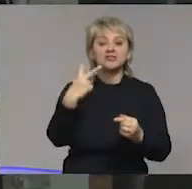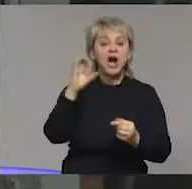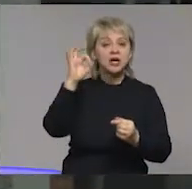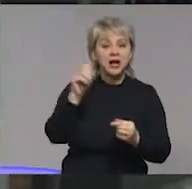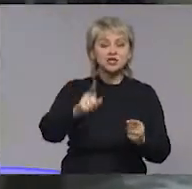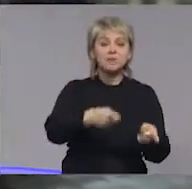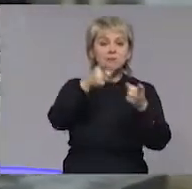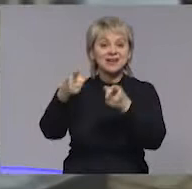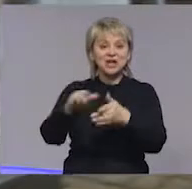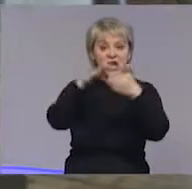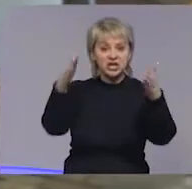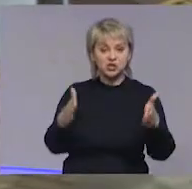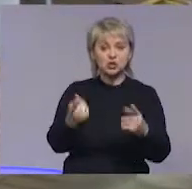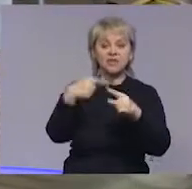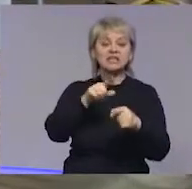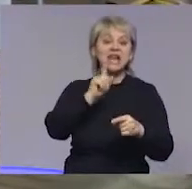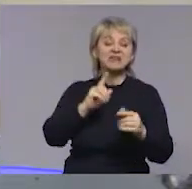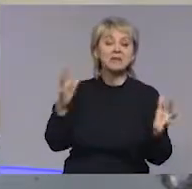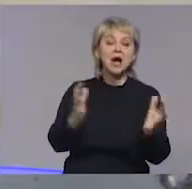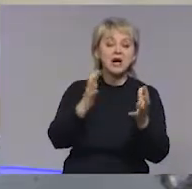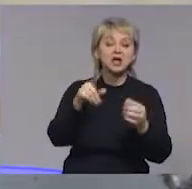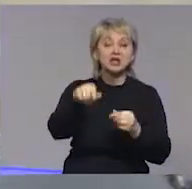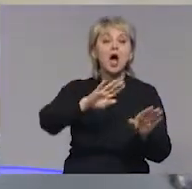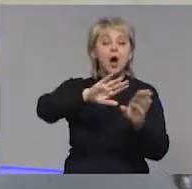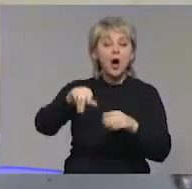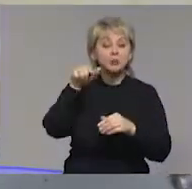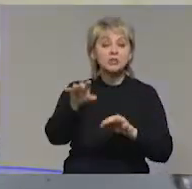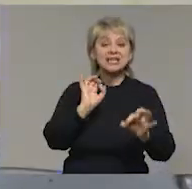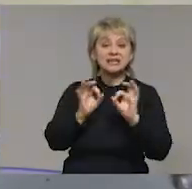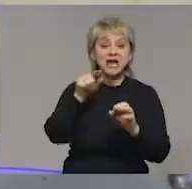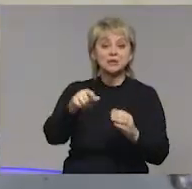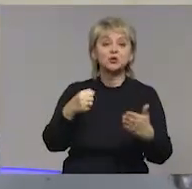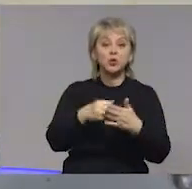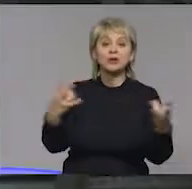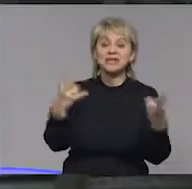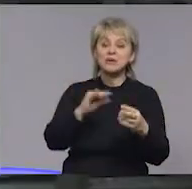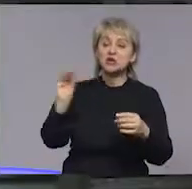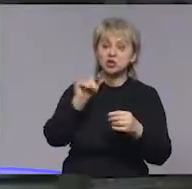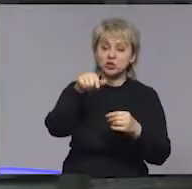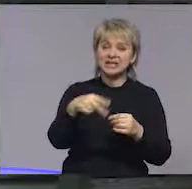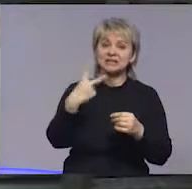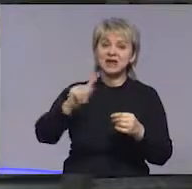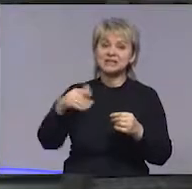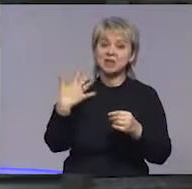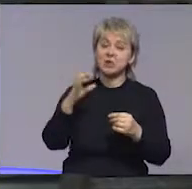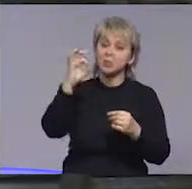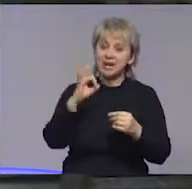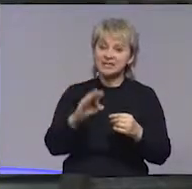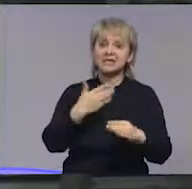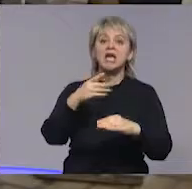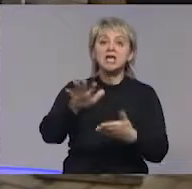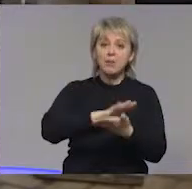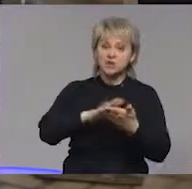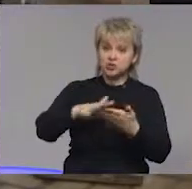и перегоняется в резервуар для временного хранения. А после его нормализуют до необходимой жирности в 2,5% и